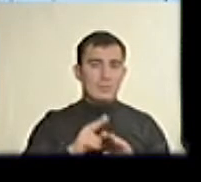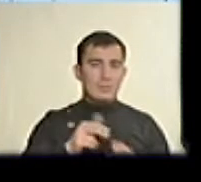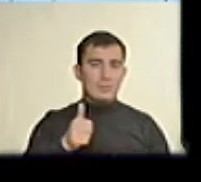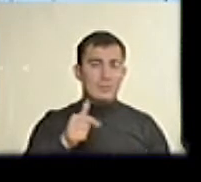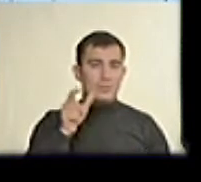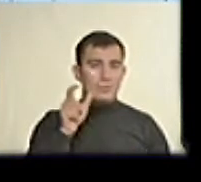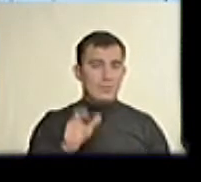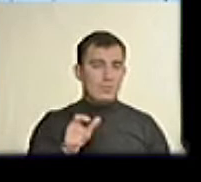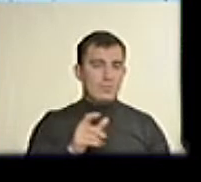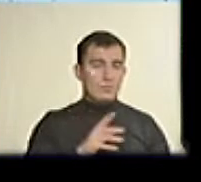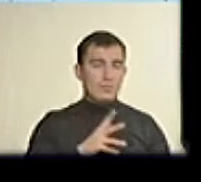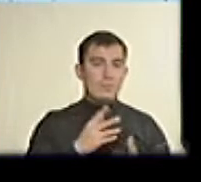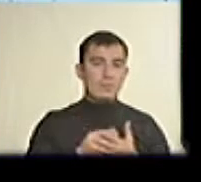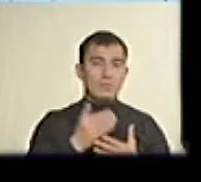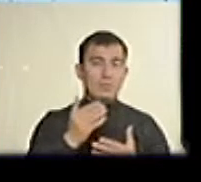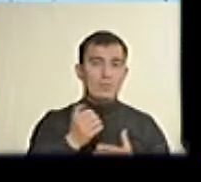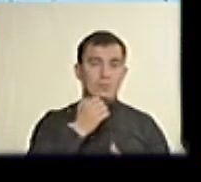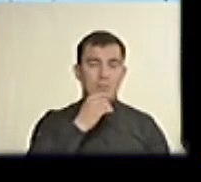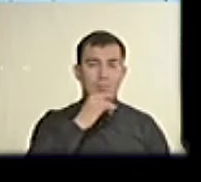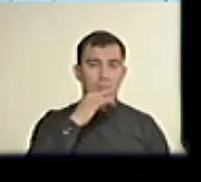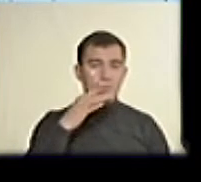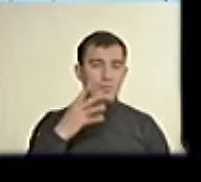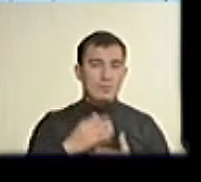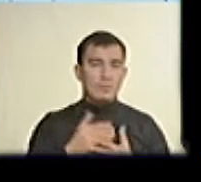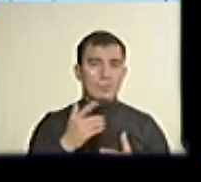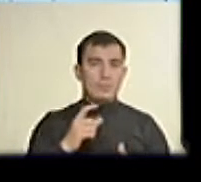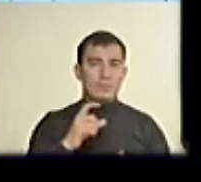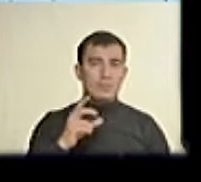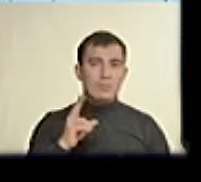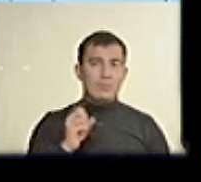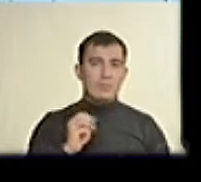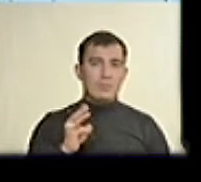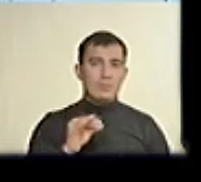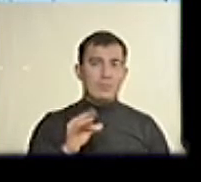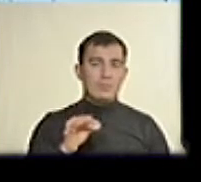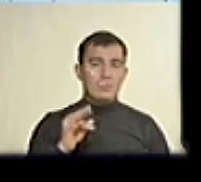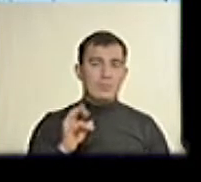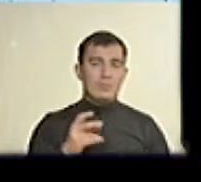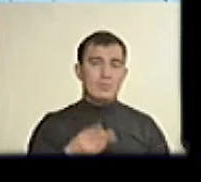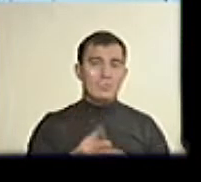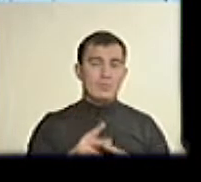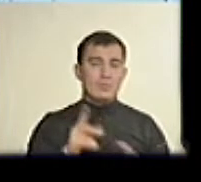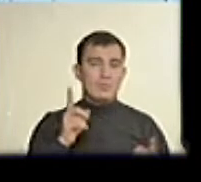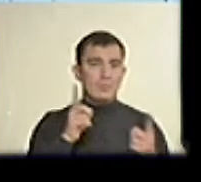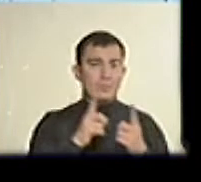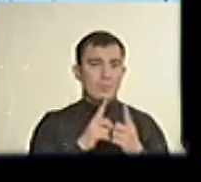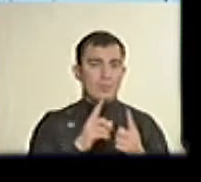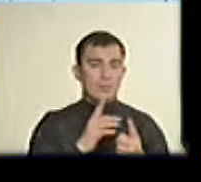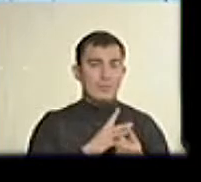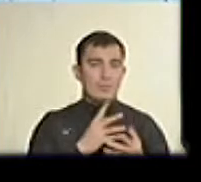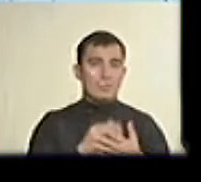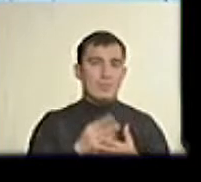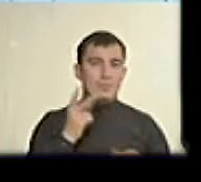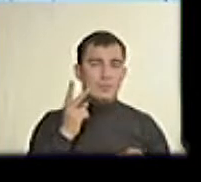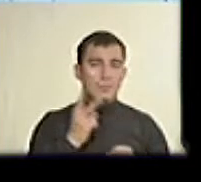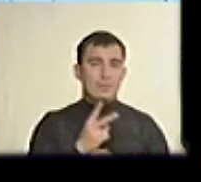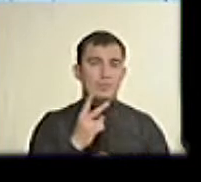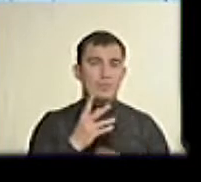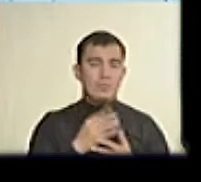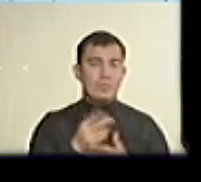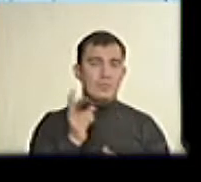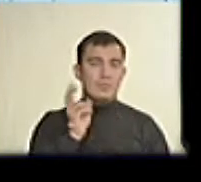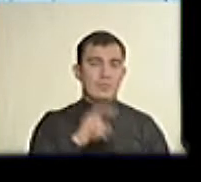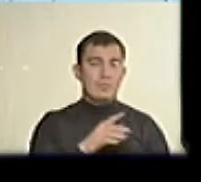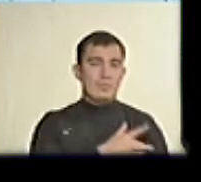U Rossiyaning o'sha paytdagi imperator Yekaterina II'ning huzuriga borgan va o'zining o'sha 2 marta qilgan